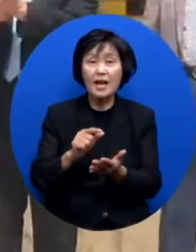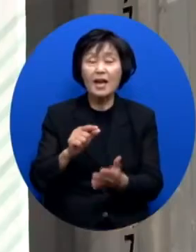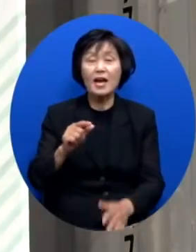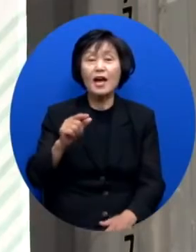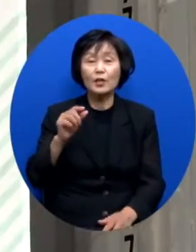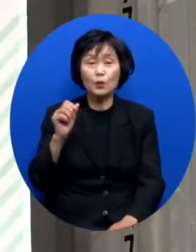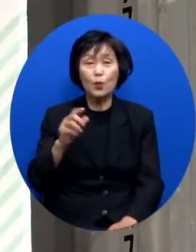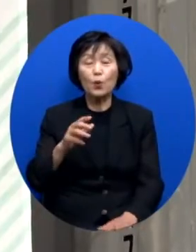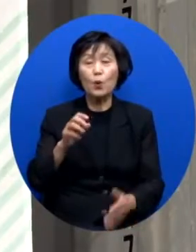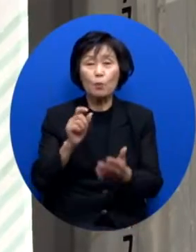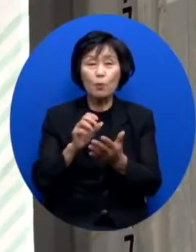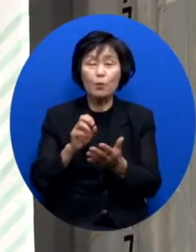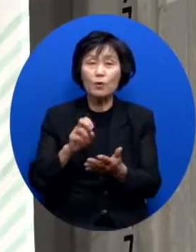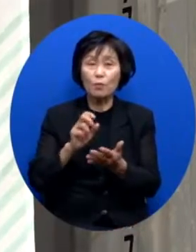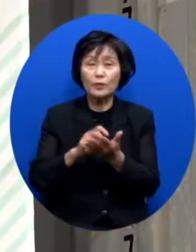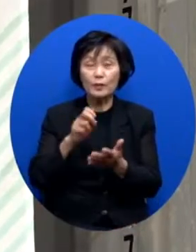모잠비크